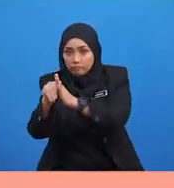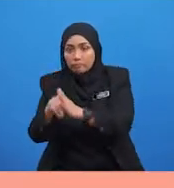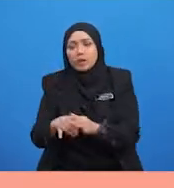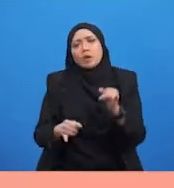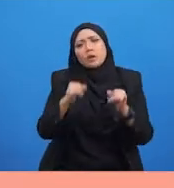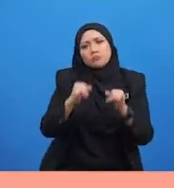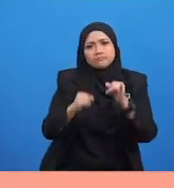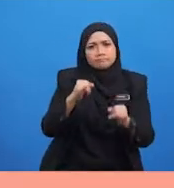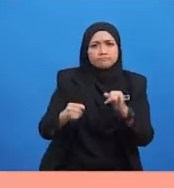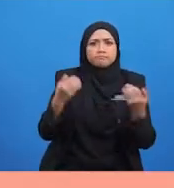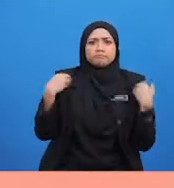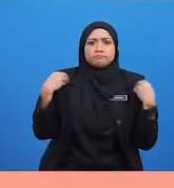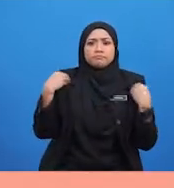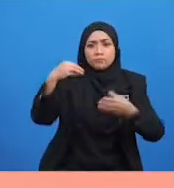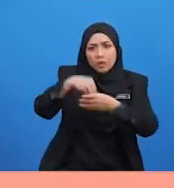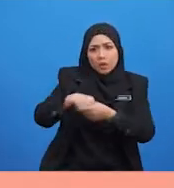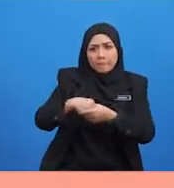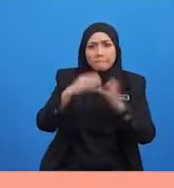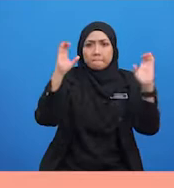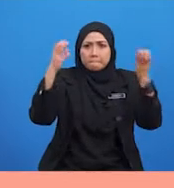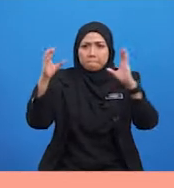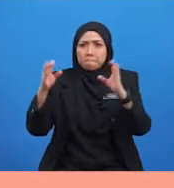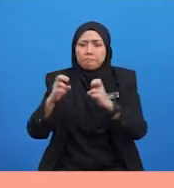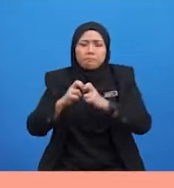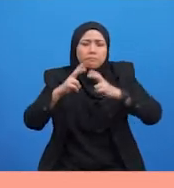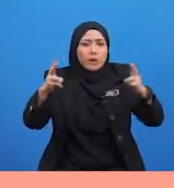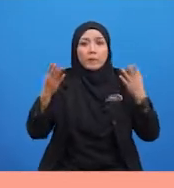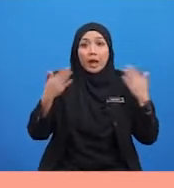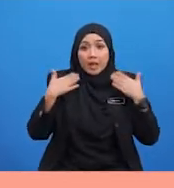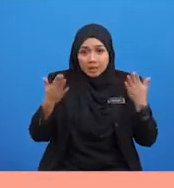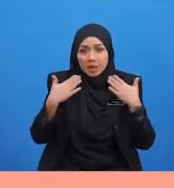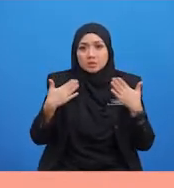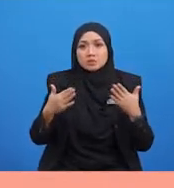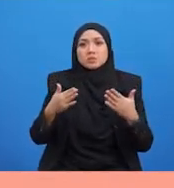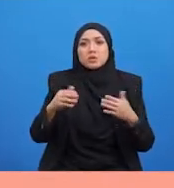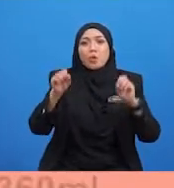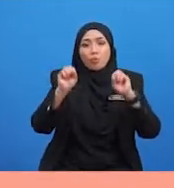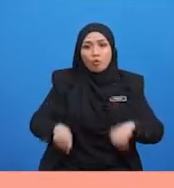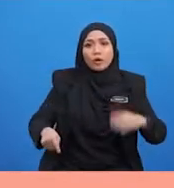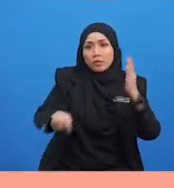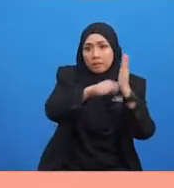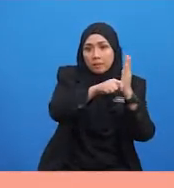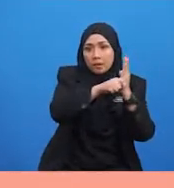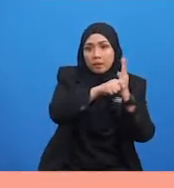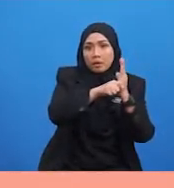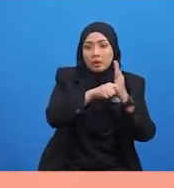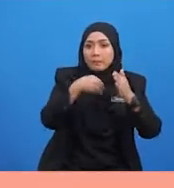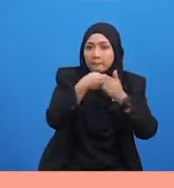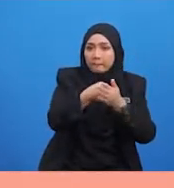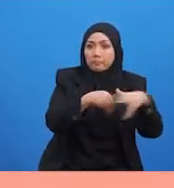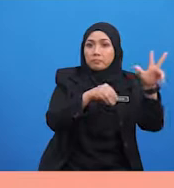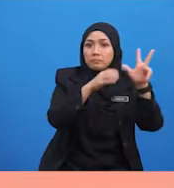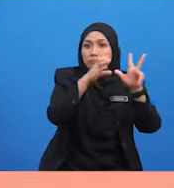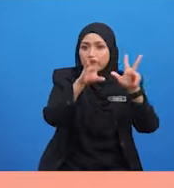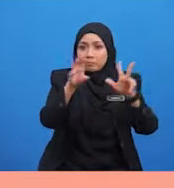sejuk dalam masa rehat antara 10 minit hingga 15 minit. 2. Jika